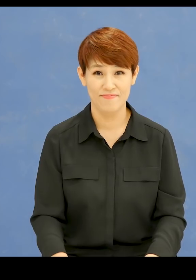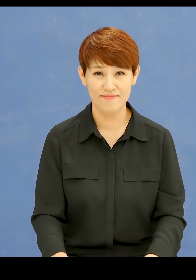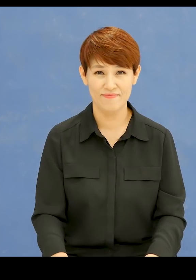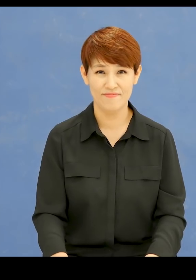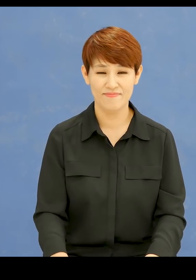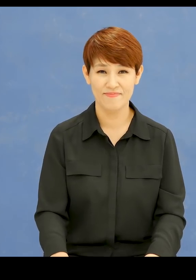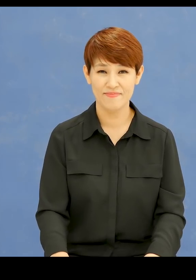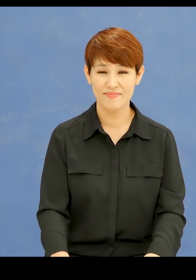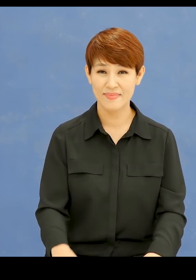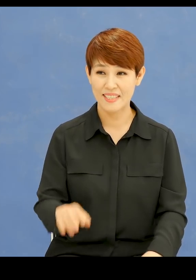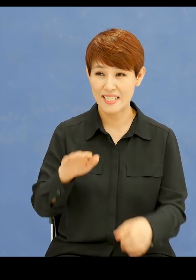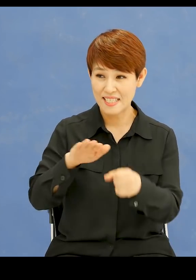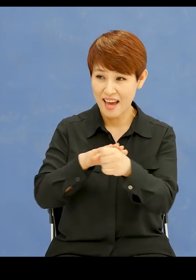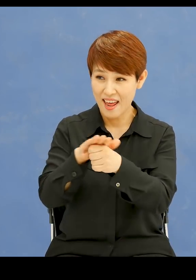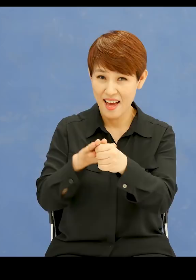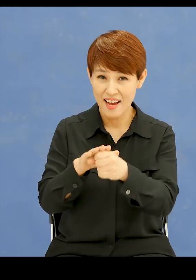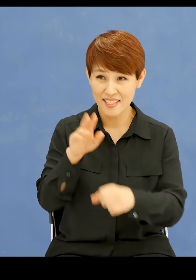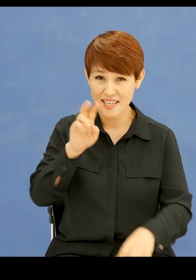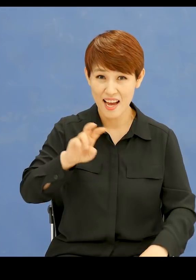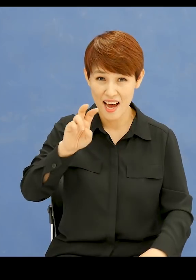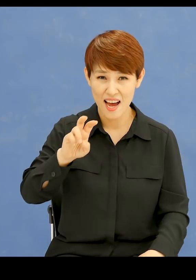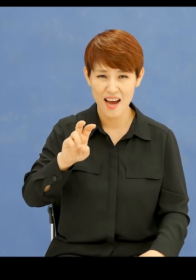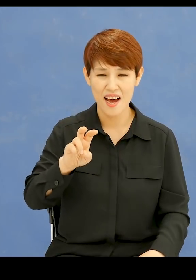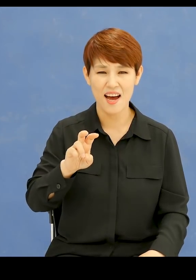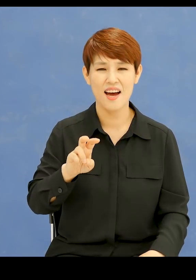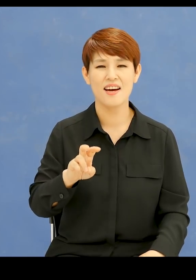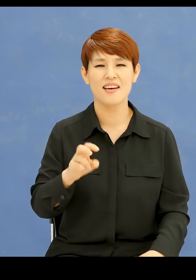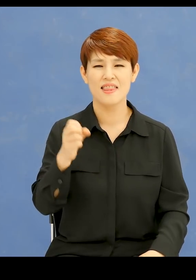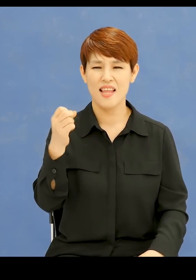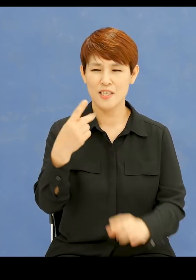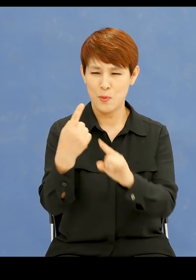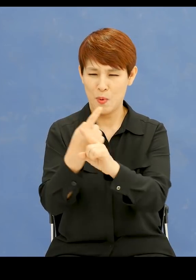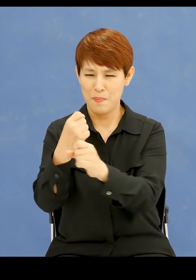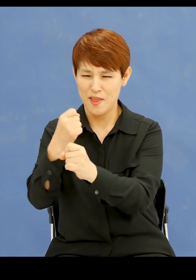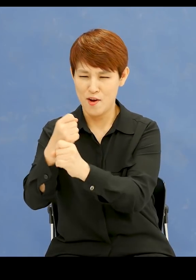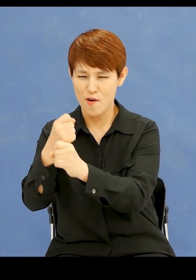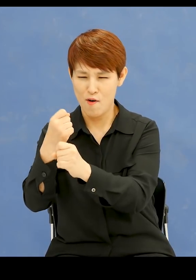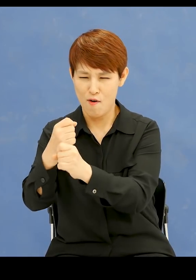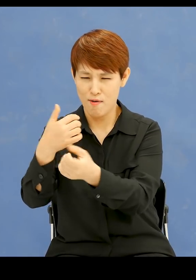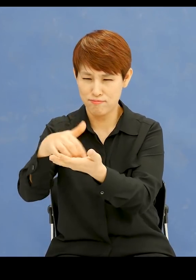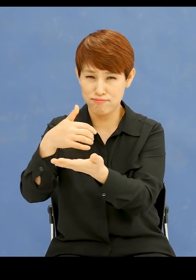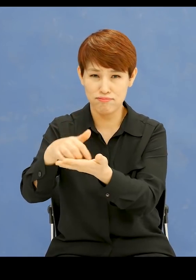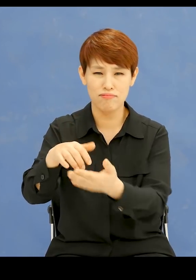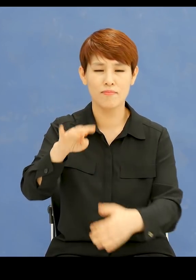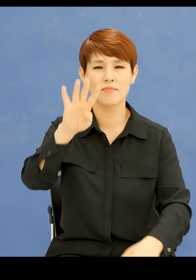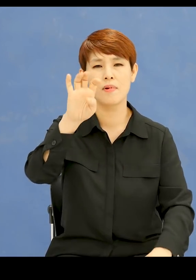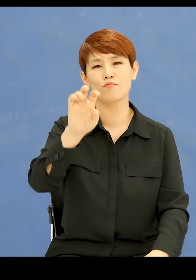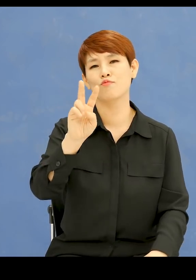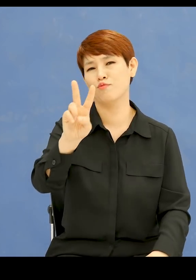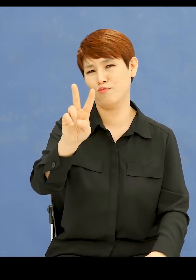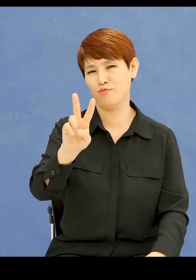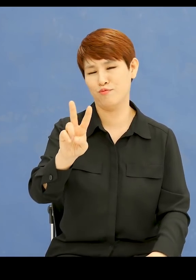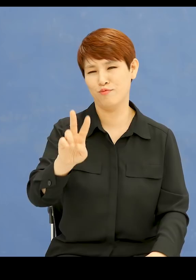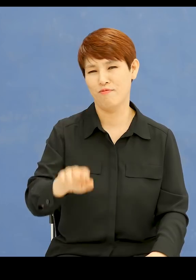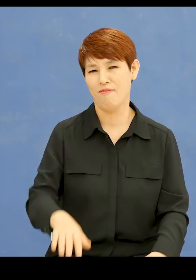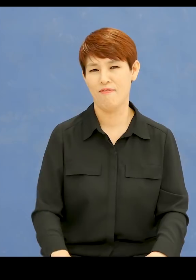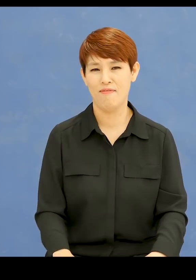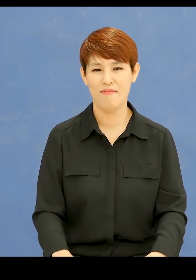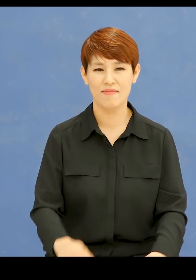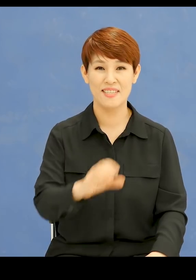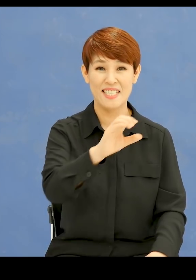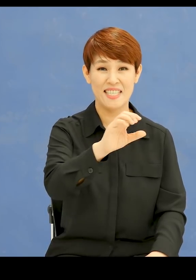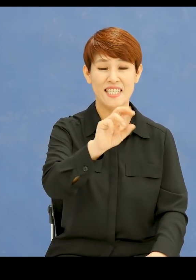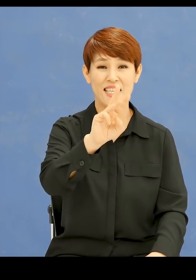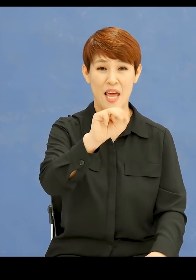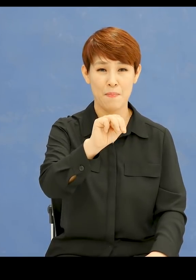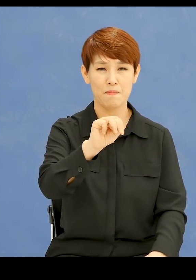지금 들은 이 그 사랑이라는 찬양이 리메이크가 여러 번 됐죠. 리메이크 앨범만 42개가 넘어요. 그리고 CCM